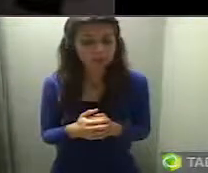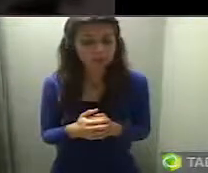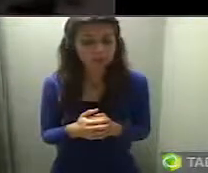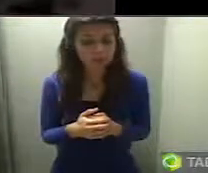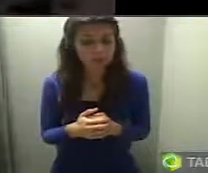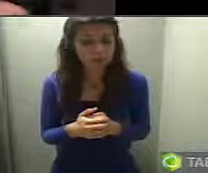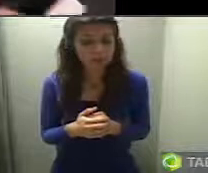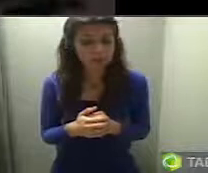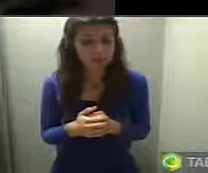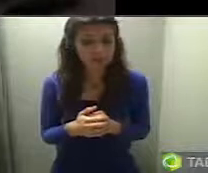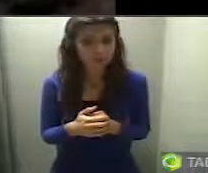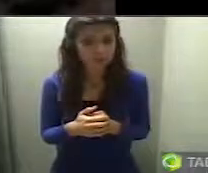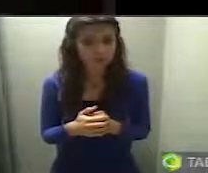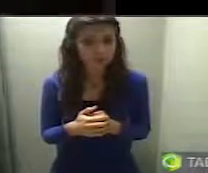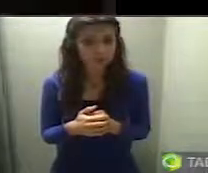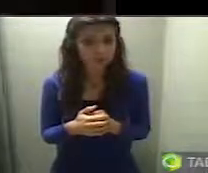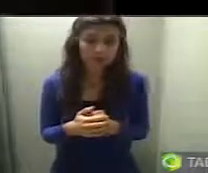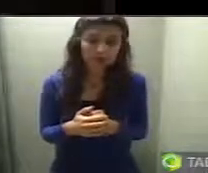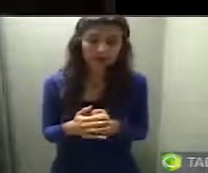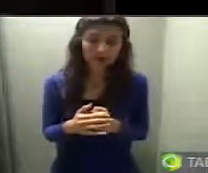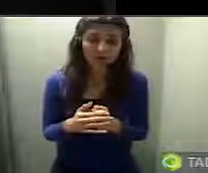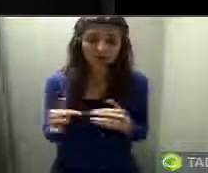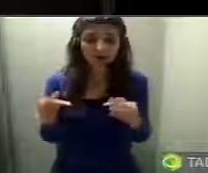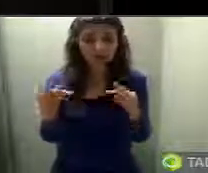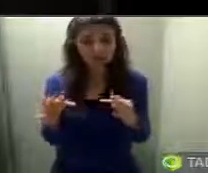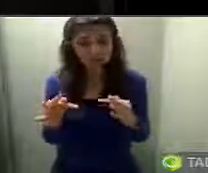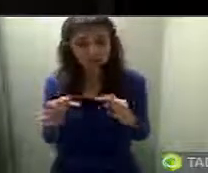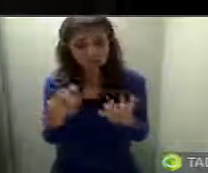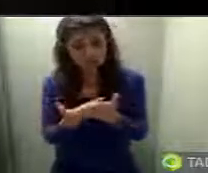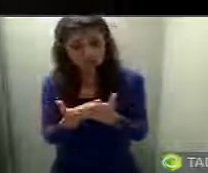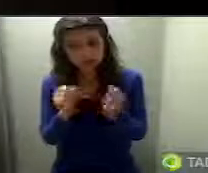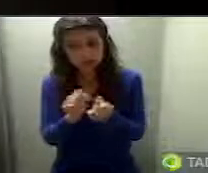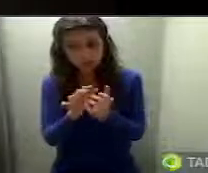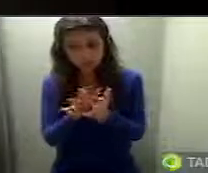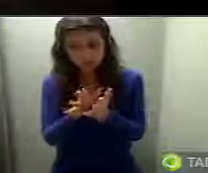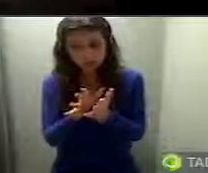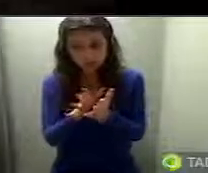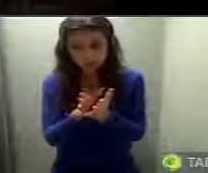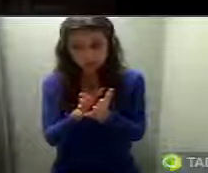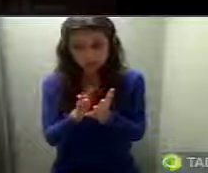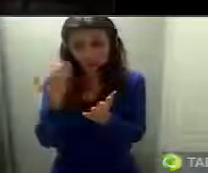tout ce qui pouvait être déclinable sur d'autres projets.